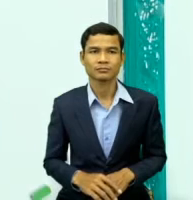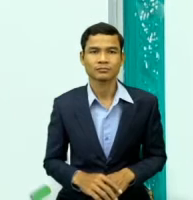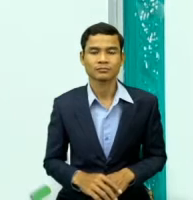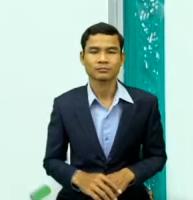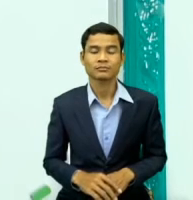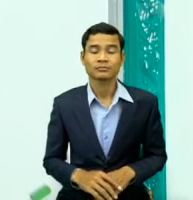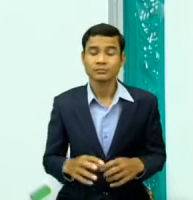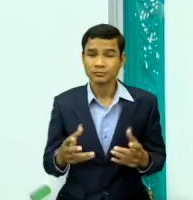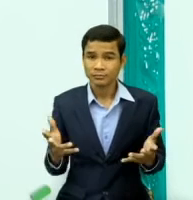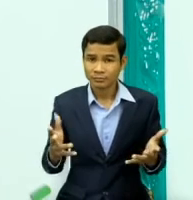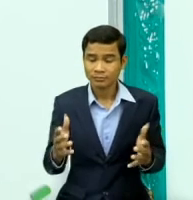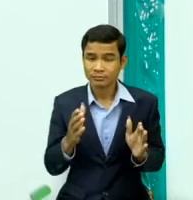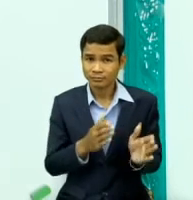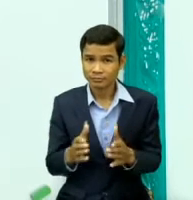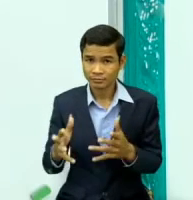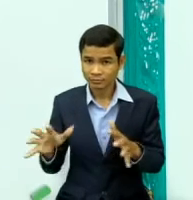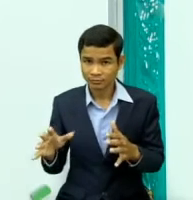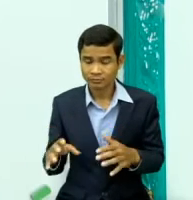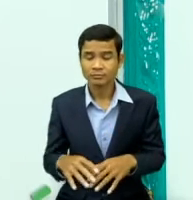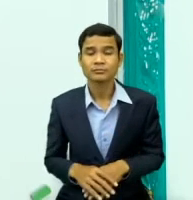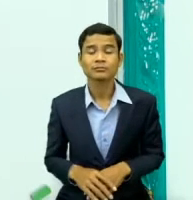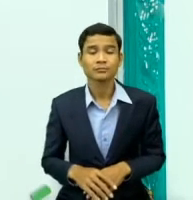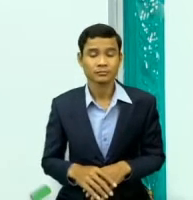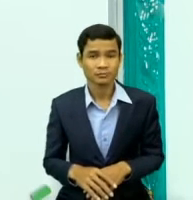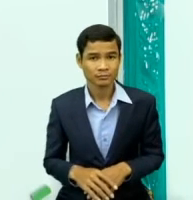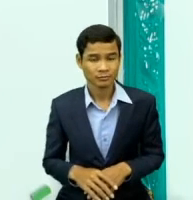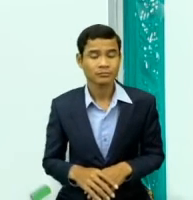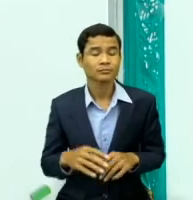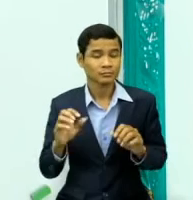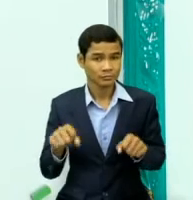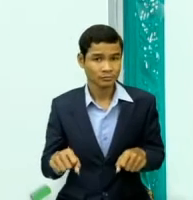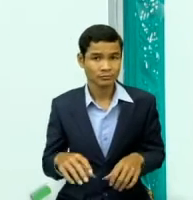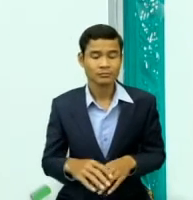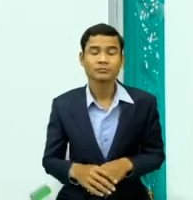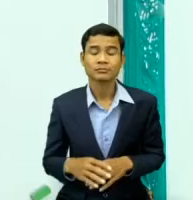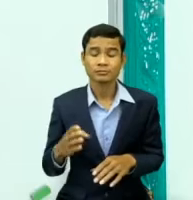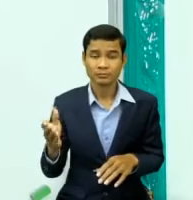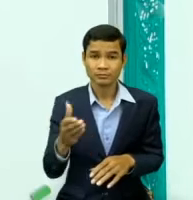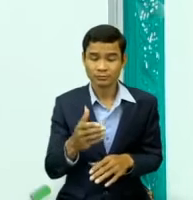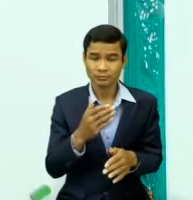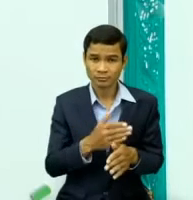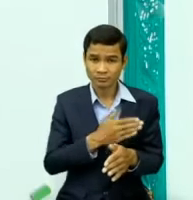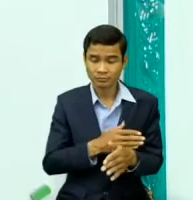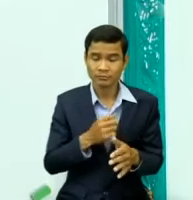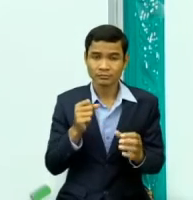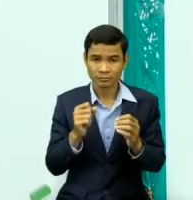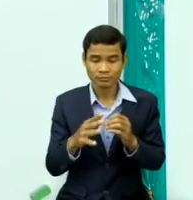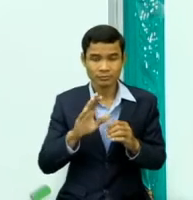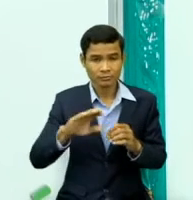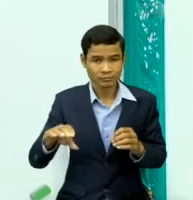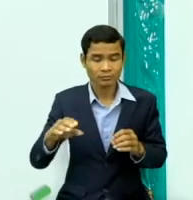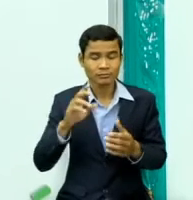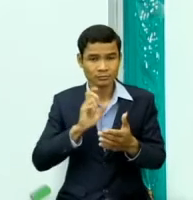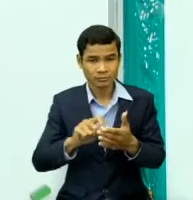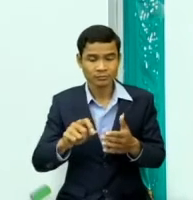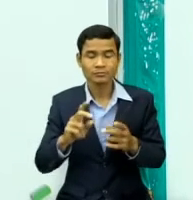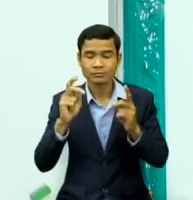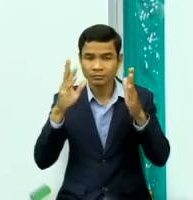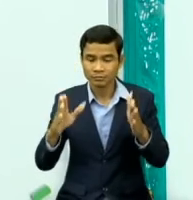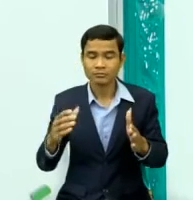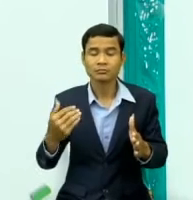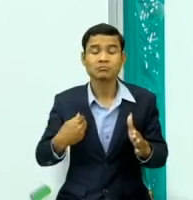chà chẳng mấy hai con tìm rồi hai đứa này chà tờ muốn nâng chấp đam ở con sẽ xé nè cứ nâng miền